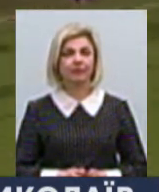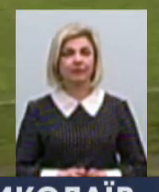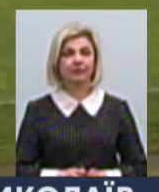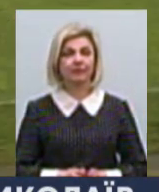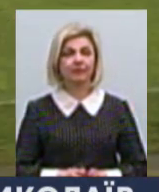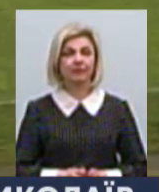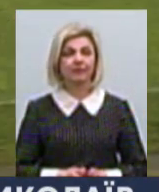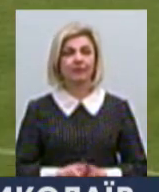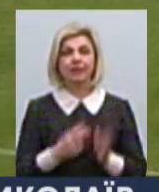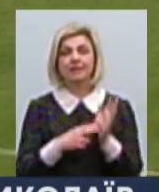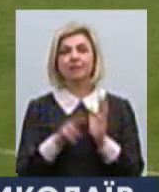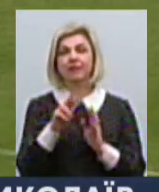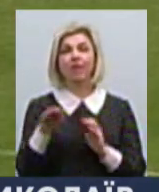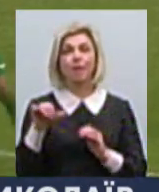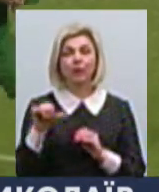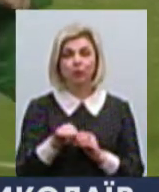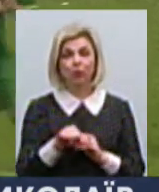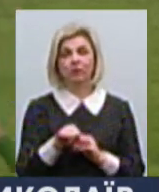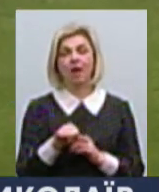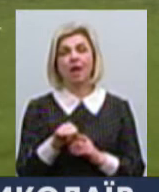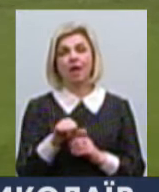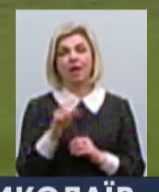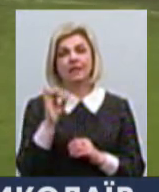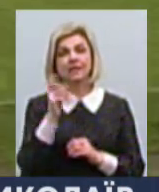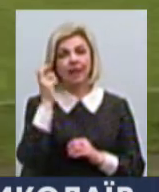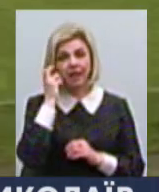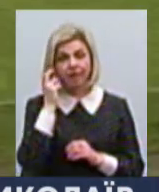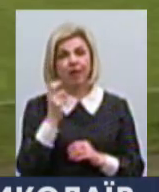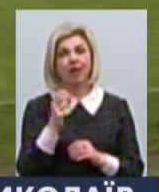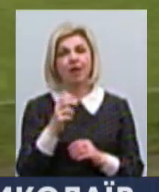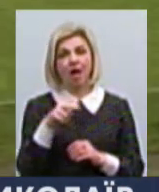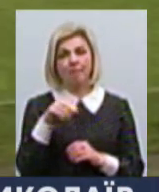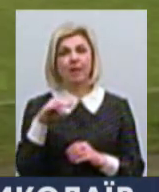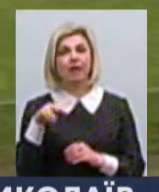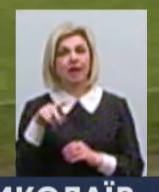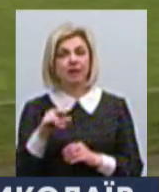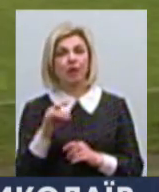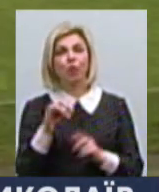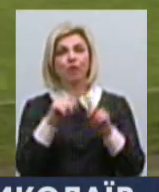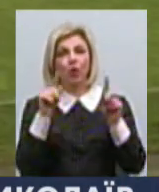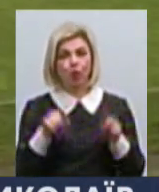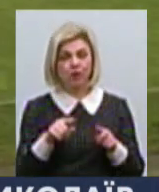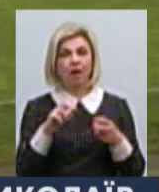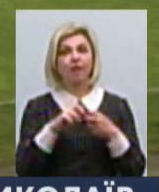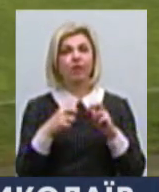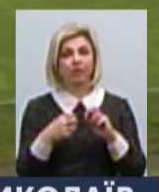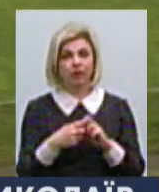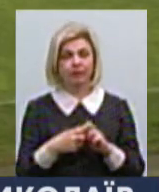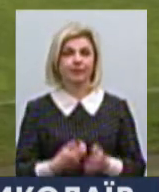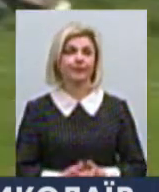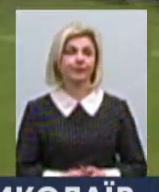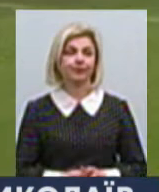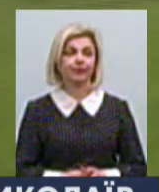Миколаєва. На 79-й хвилині арбітер з Києва Ігор Біч призначив пенальті у ворота Прикарпаття за фол проти капітана гостей Максима